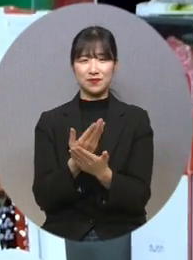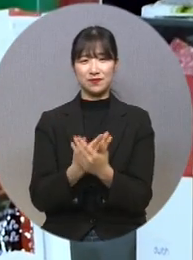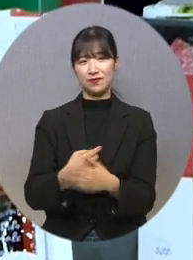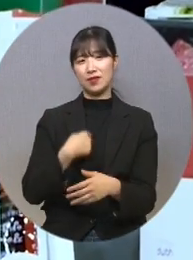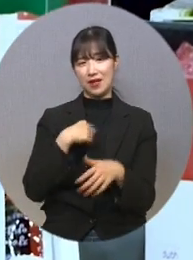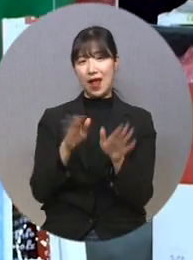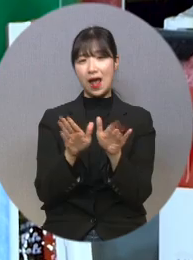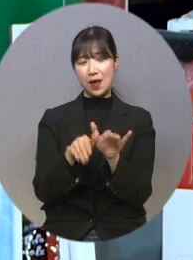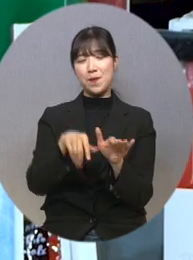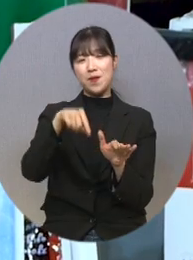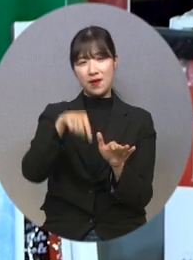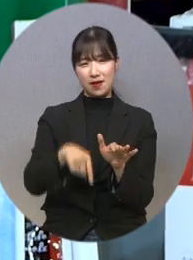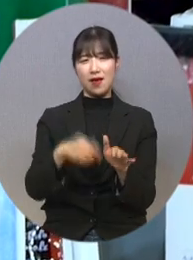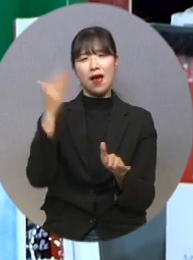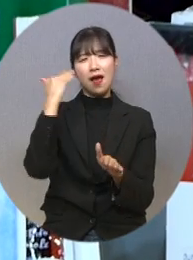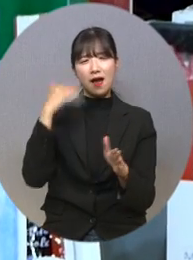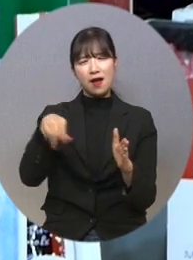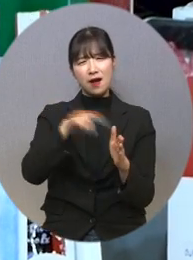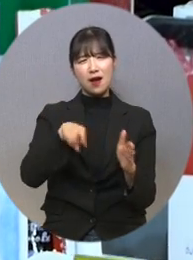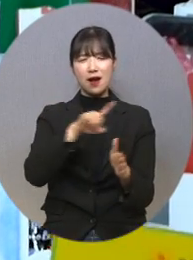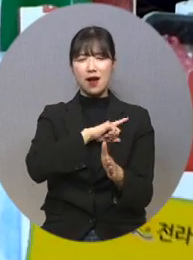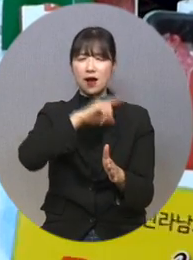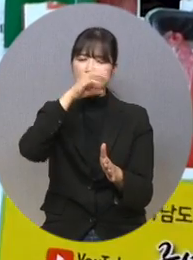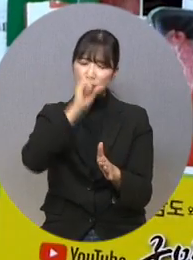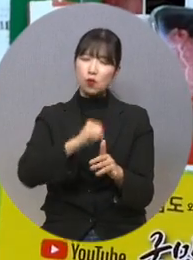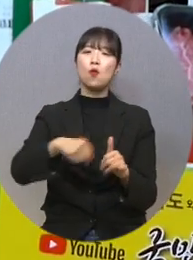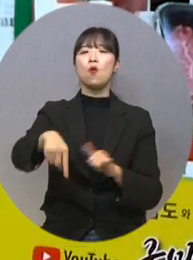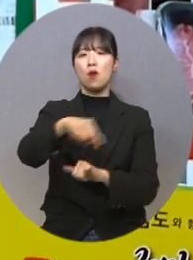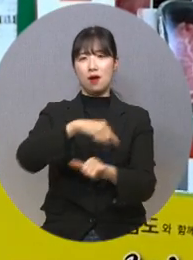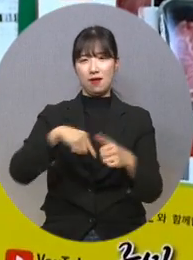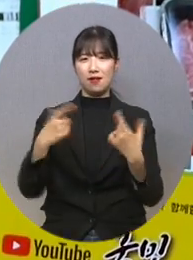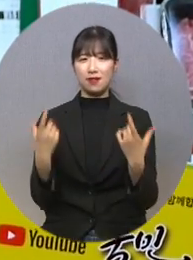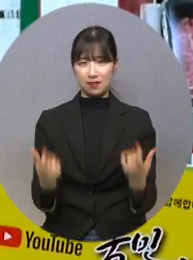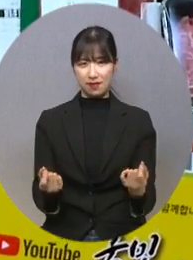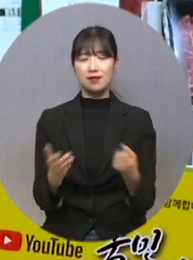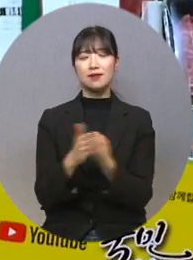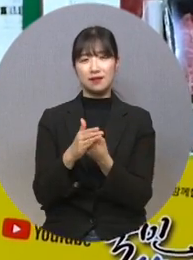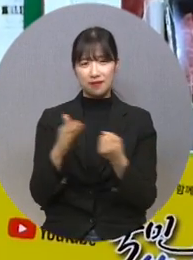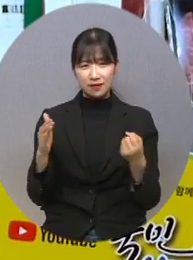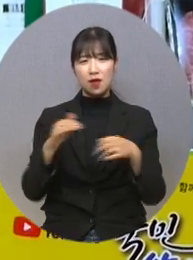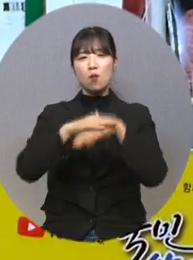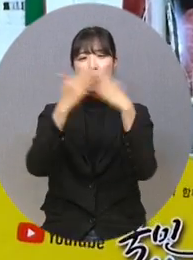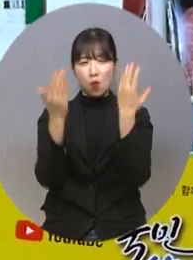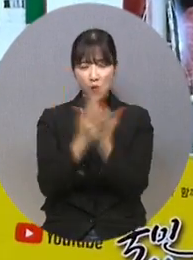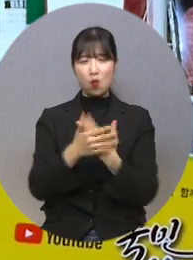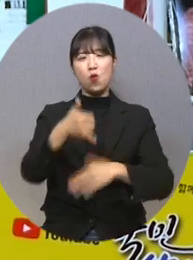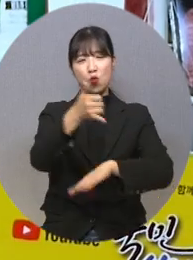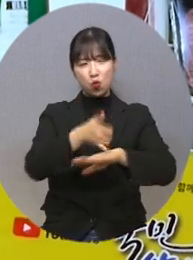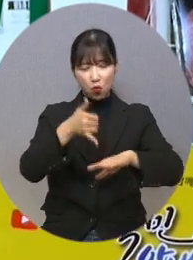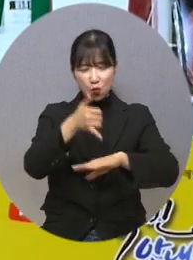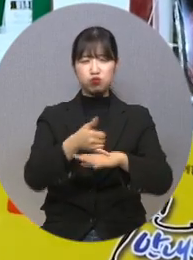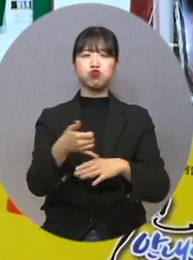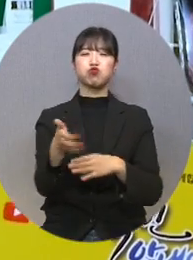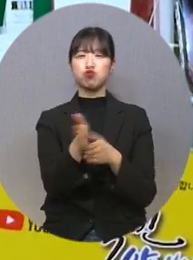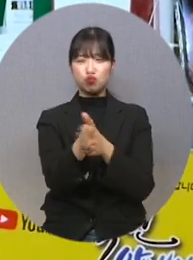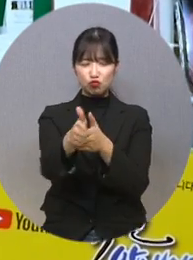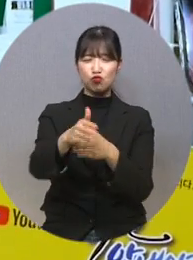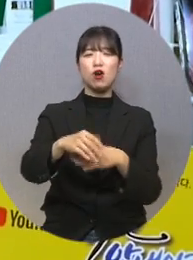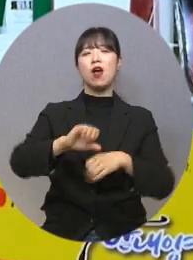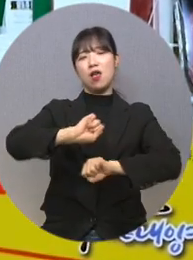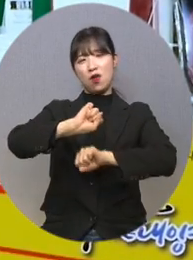한평군은 대한민국에서 가장 좋은 환경을 유지하고 있습니다. 그렇다 보니까 모든 농산물, 축산물,